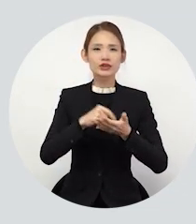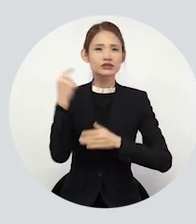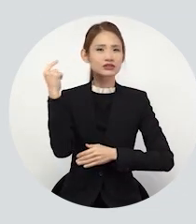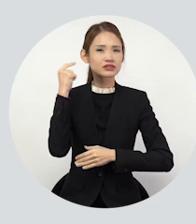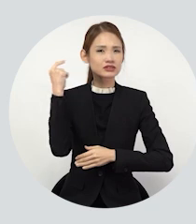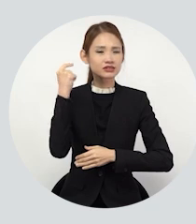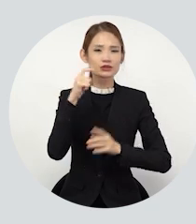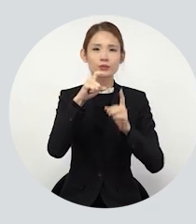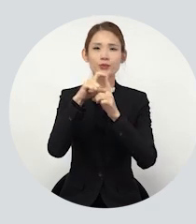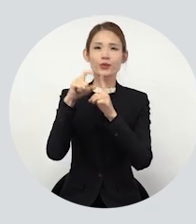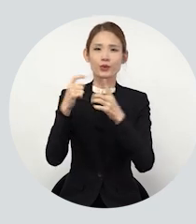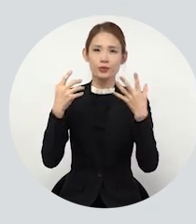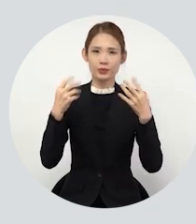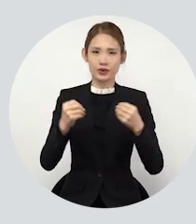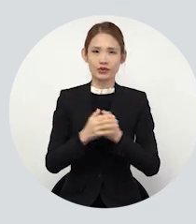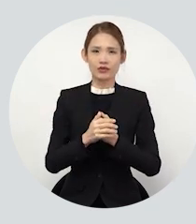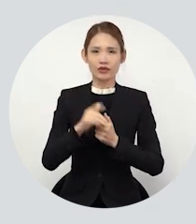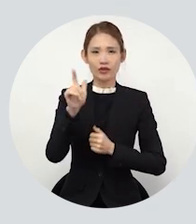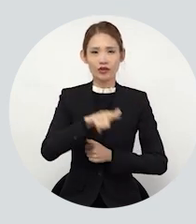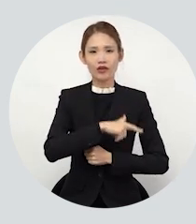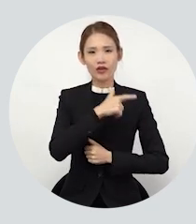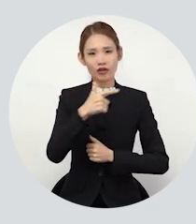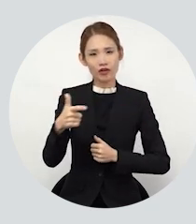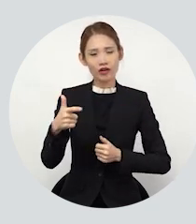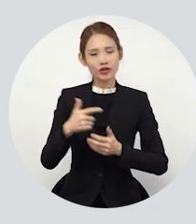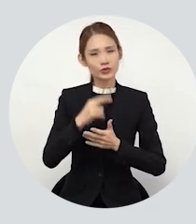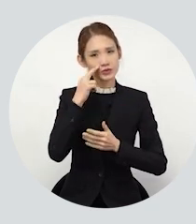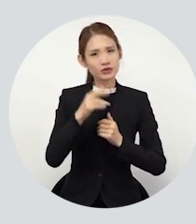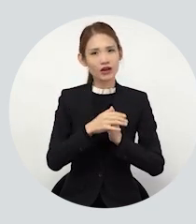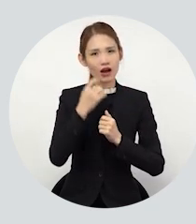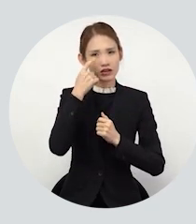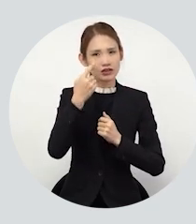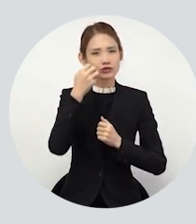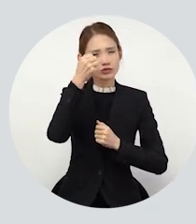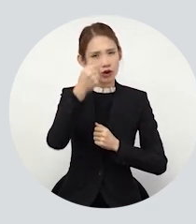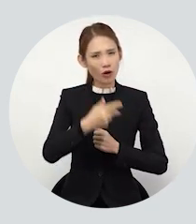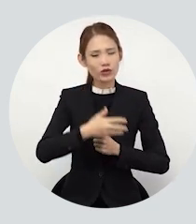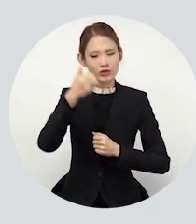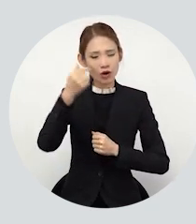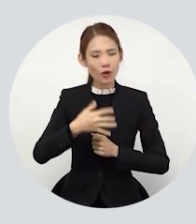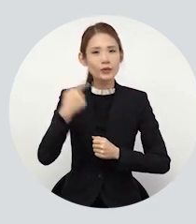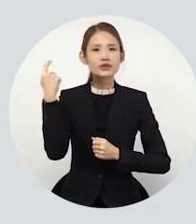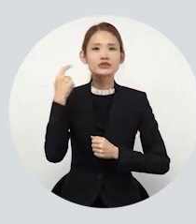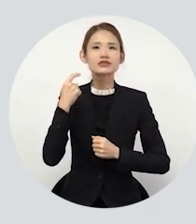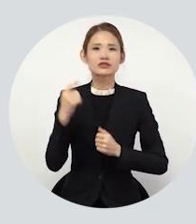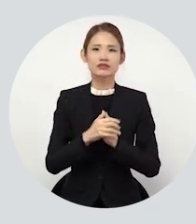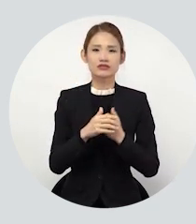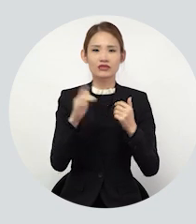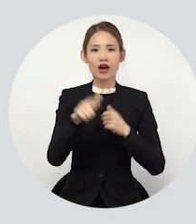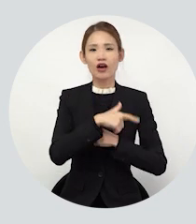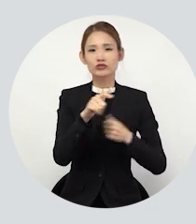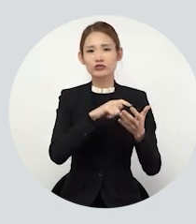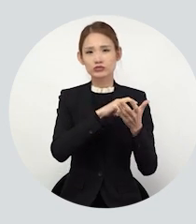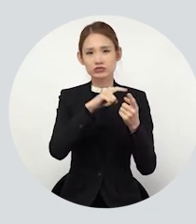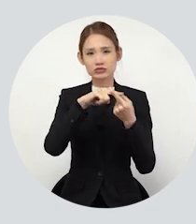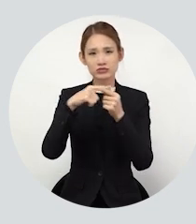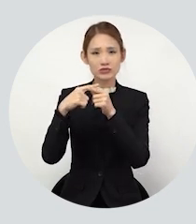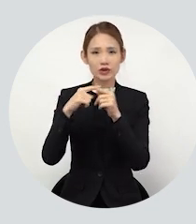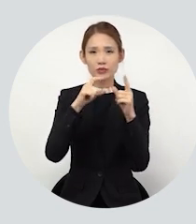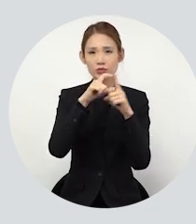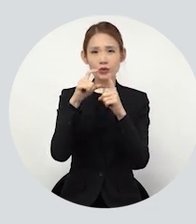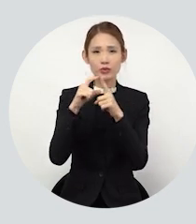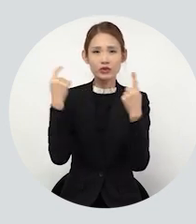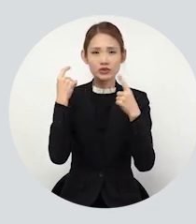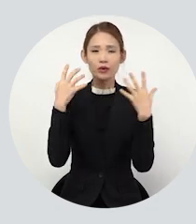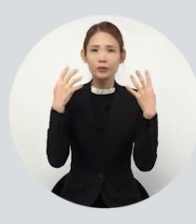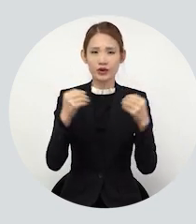듣는 표현들이잖아요, 이게. 그렇습니다. 하루는 심했다. 한 달에도 몇 번씩은 꼭 듣고 넘어가는 표현들인데. 뭐 하루에도 다 이런 이야기를